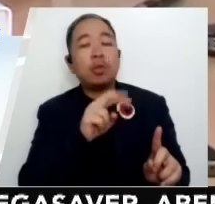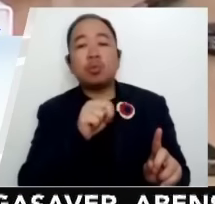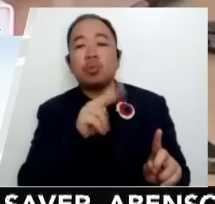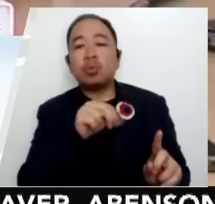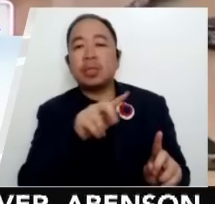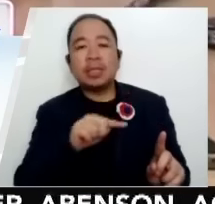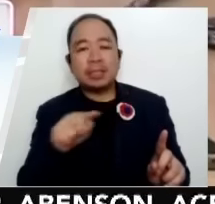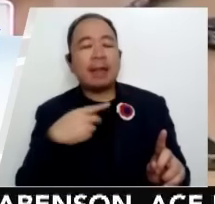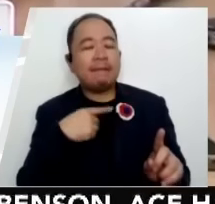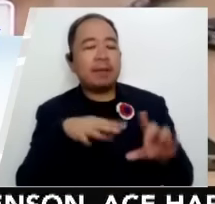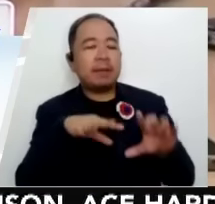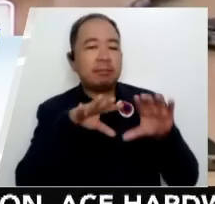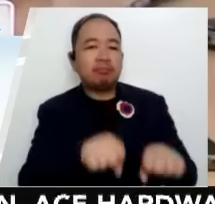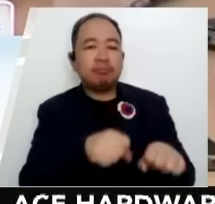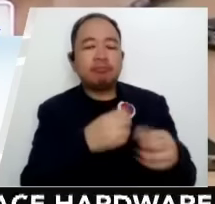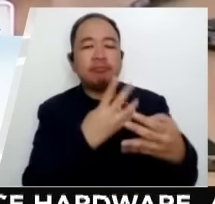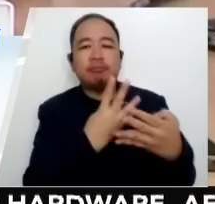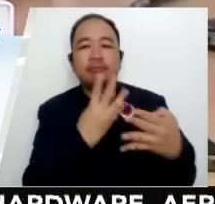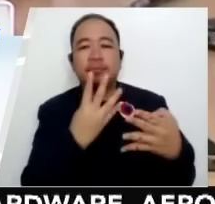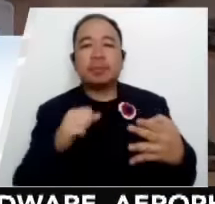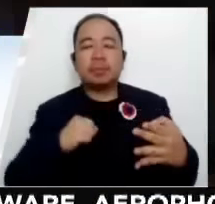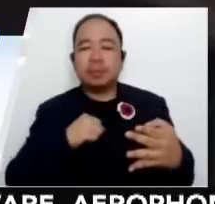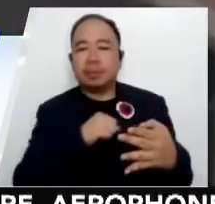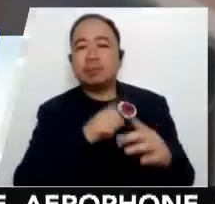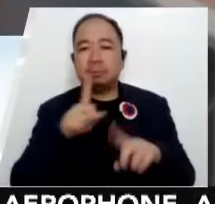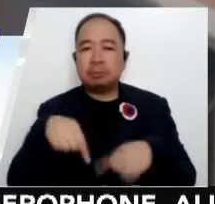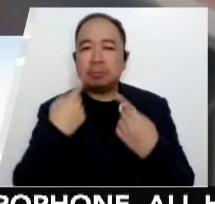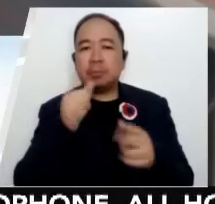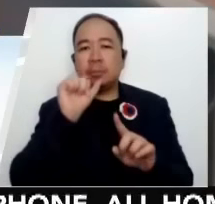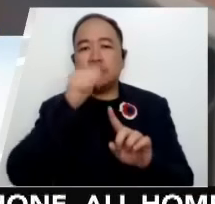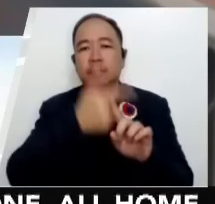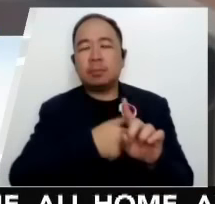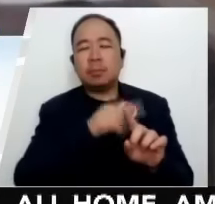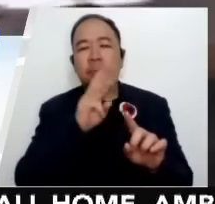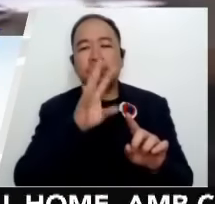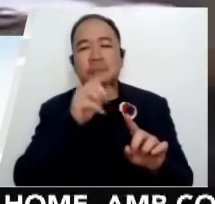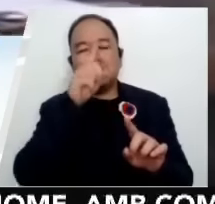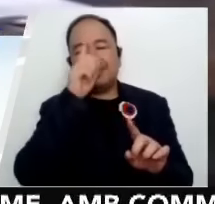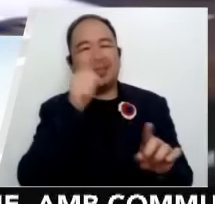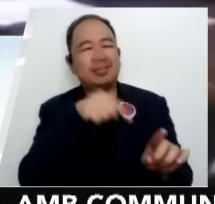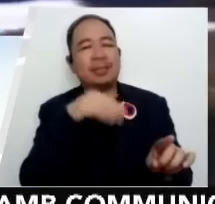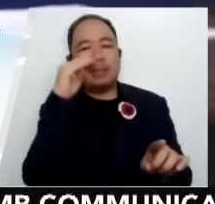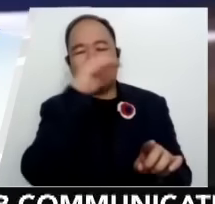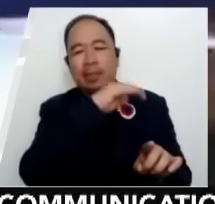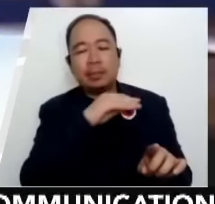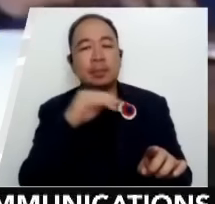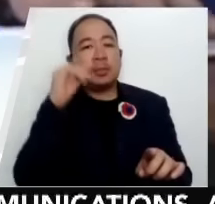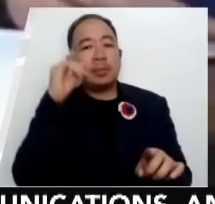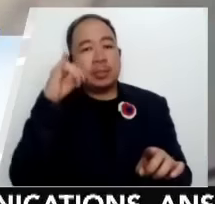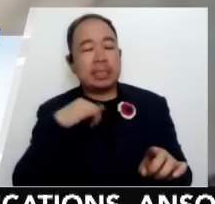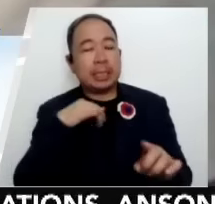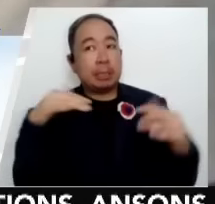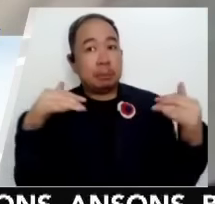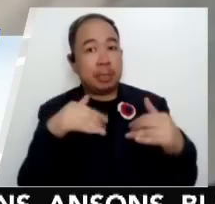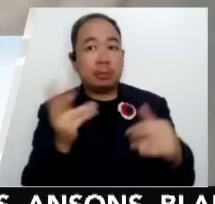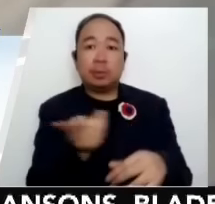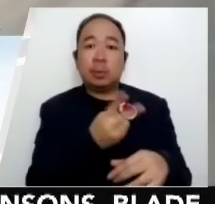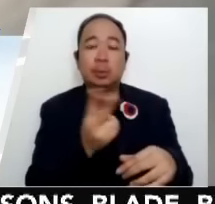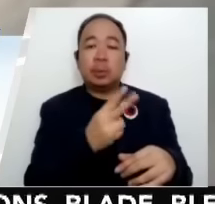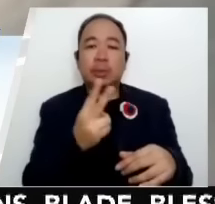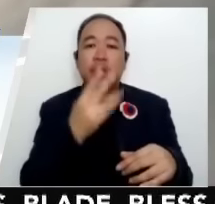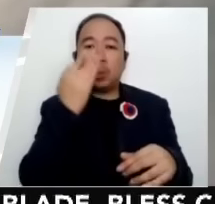Senador Jinggoy Estrada dahil sa umunoy pagsisinungaling. Sa pagdinig kahapon, nagkainitan ang dalawa dahil sa hindi pagsagot ni